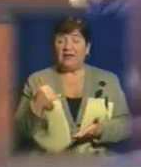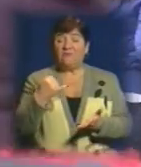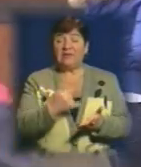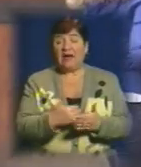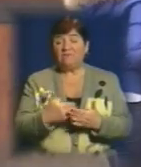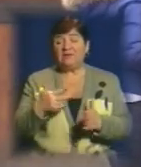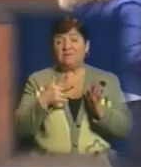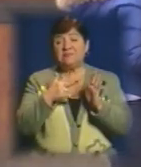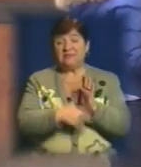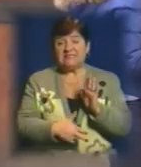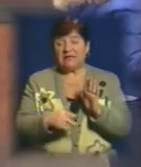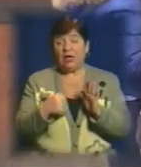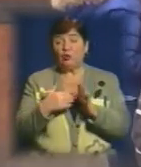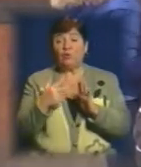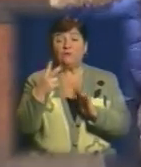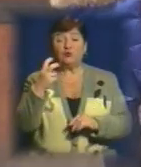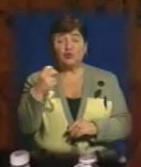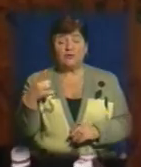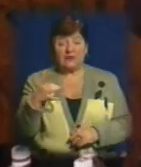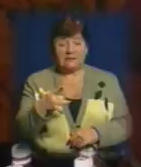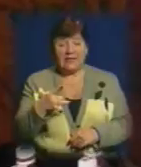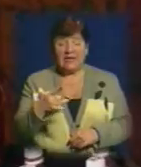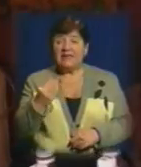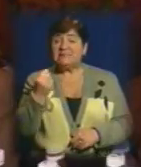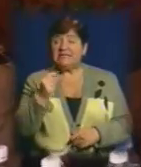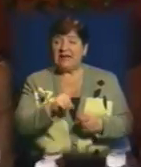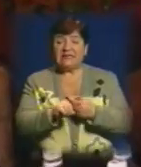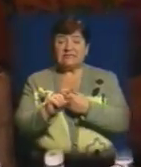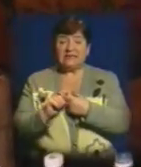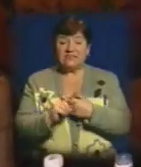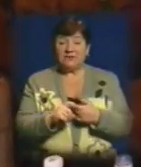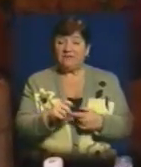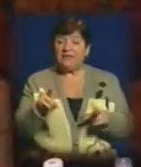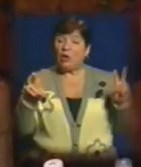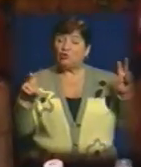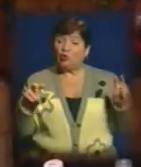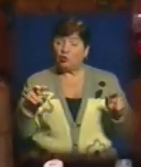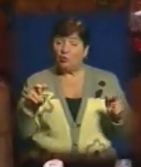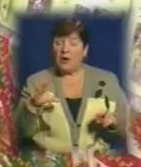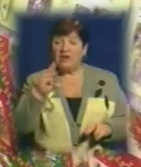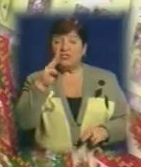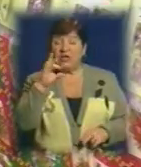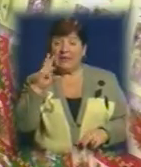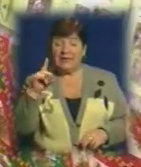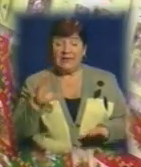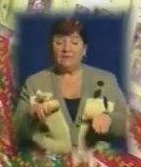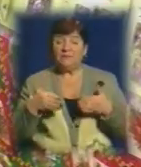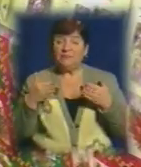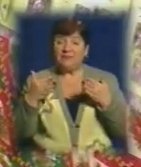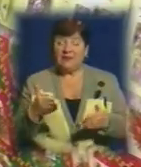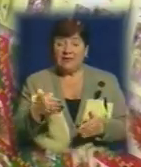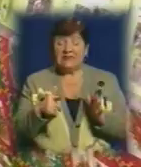від 80 до 200 гривень. Ціна залежить від сорту напою. Мешканка Бобовища Марія Шаленик пропонує